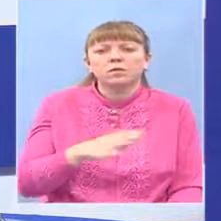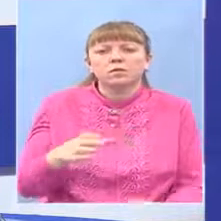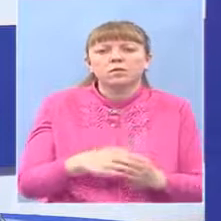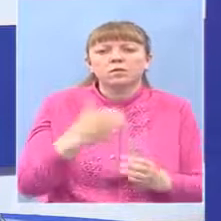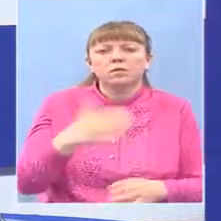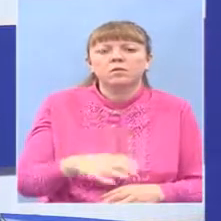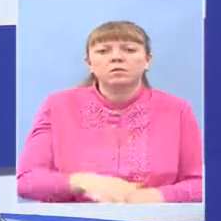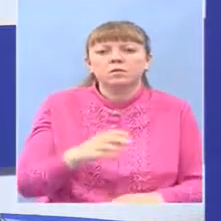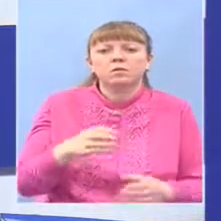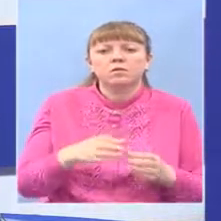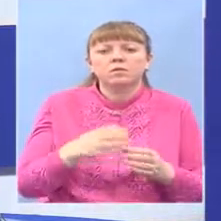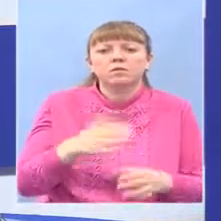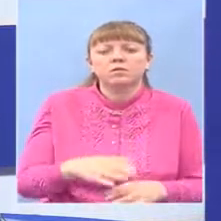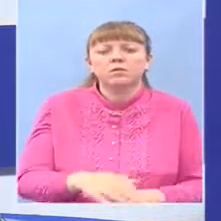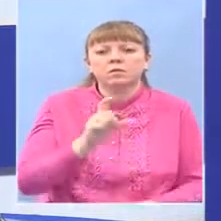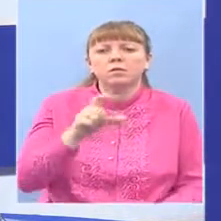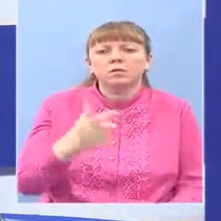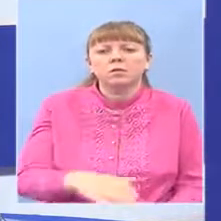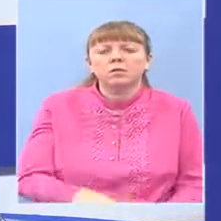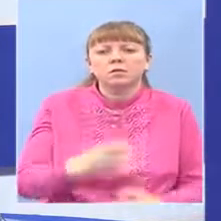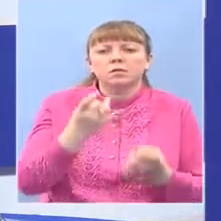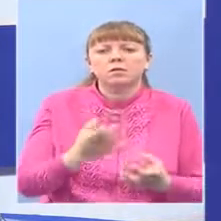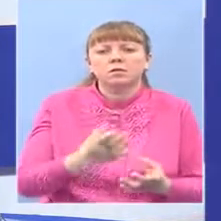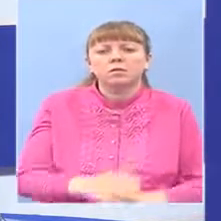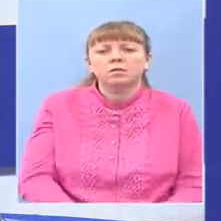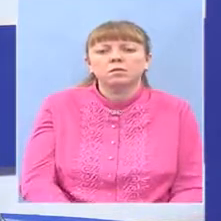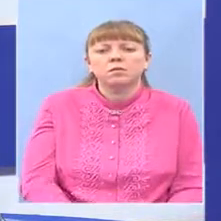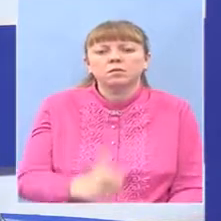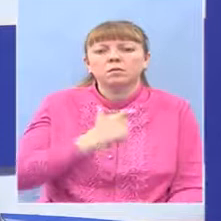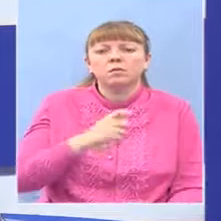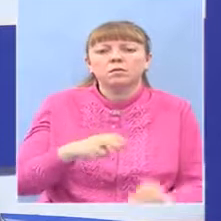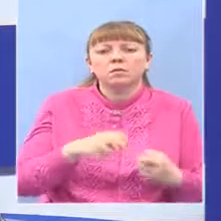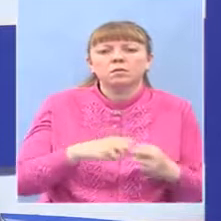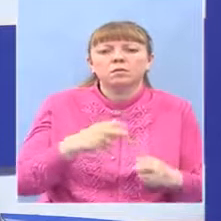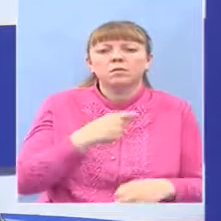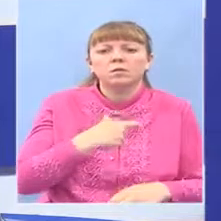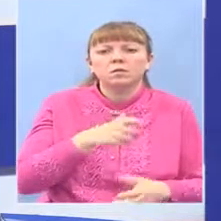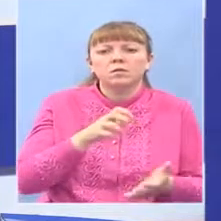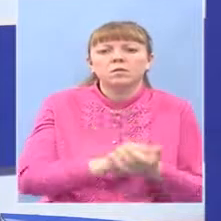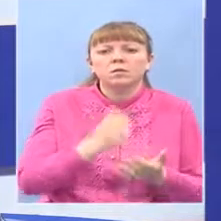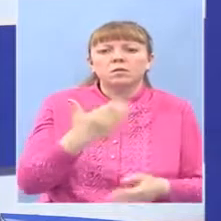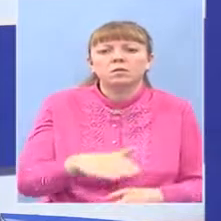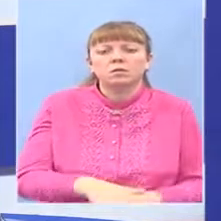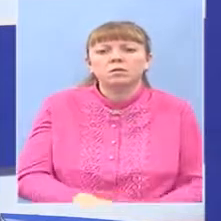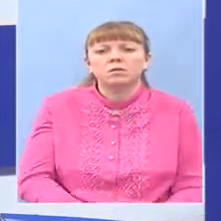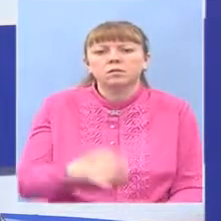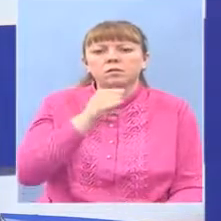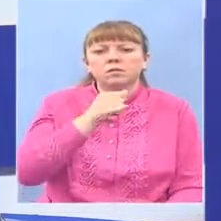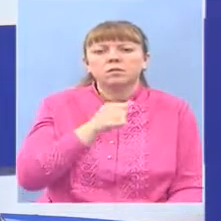общественность. Но опять, общественность — это все-таки люди, это обычные люди, граждане со своими проблемами, со своей занятостью. Но не все